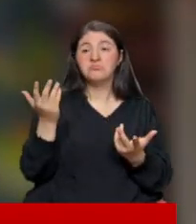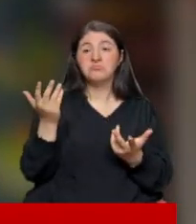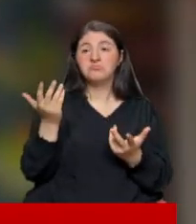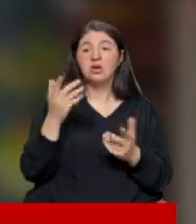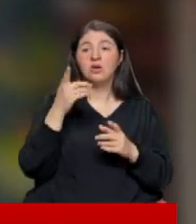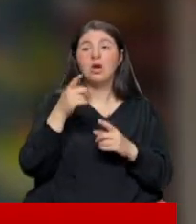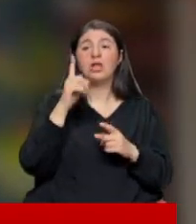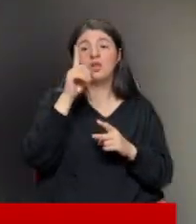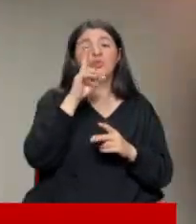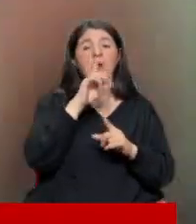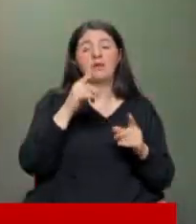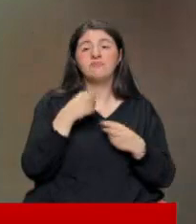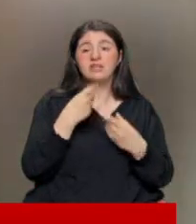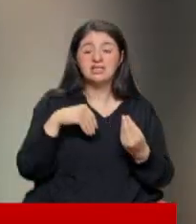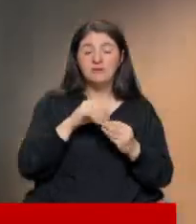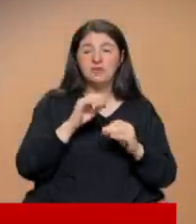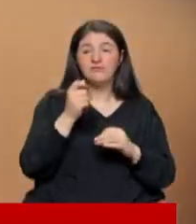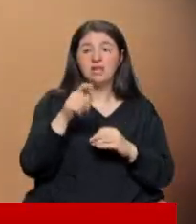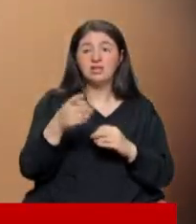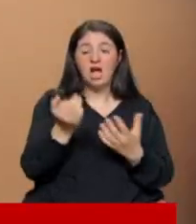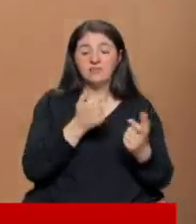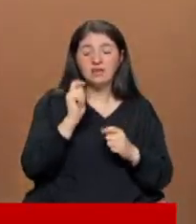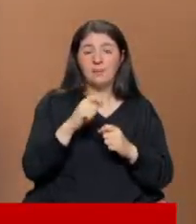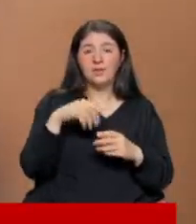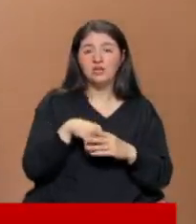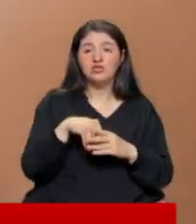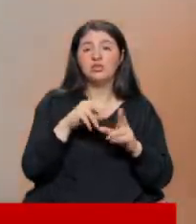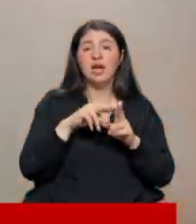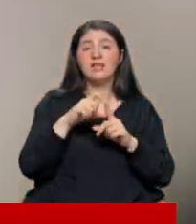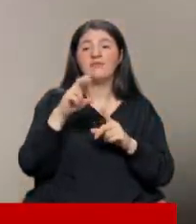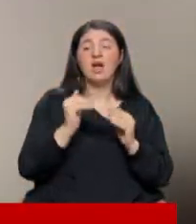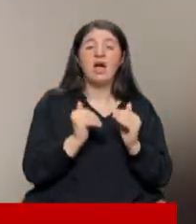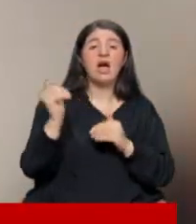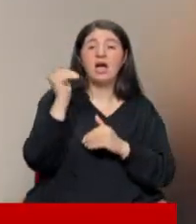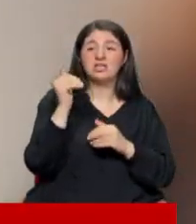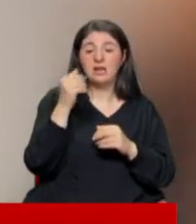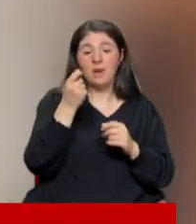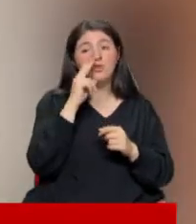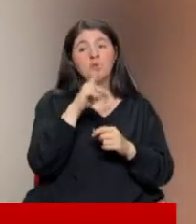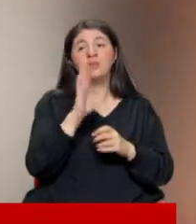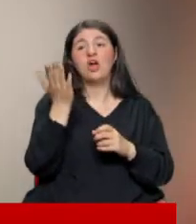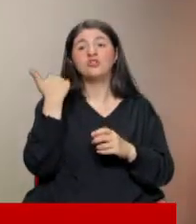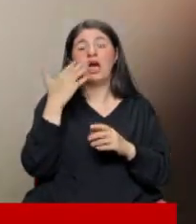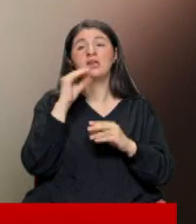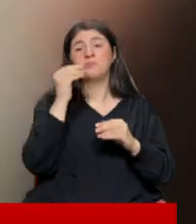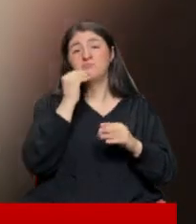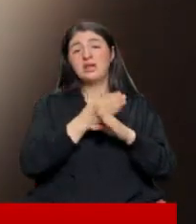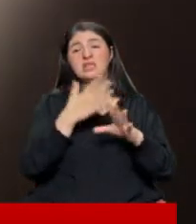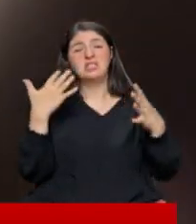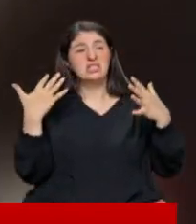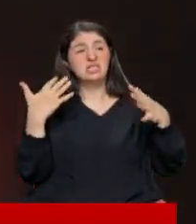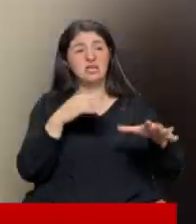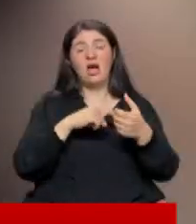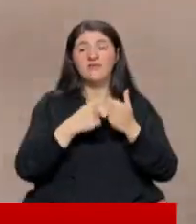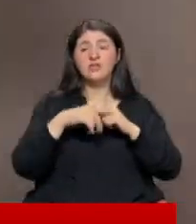gidişimiz Allah sonumuzu hayır etsin zamsız fiyatlarla alışveriş yapmak için KDV artışı etiketlere yansımadan marketlere Akın etmişti tüketici